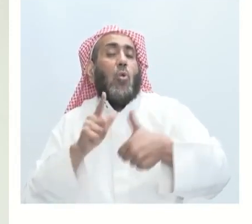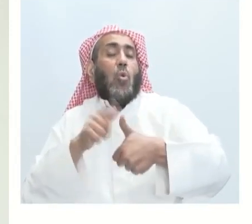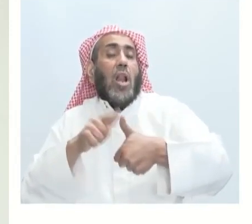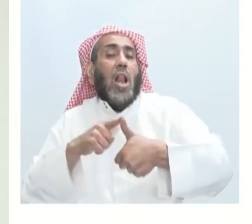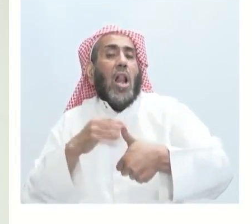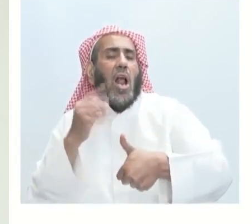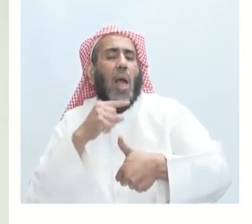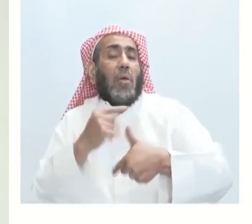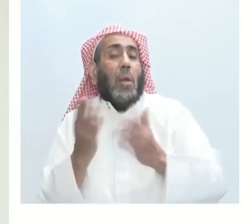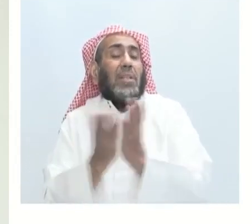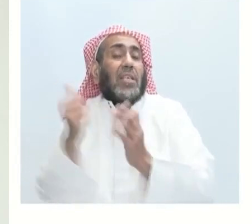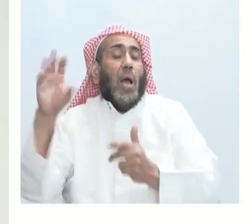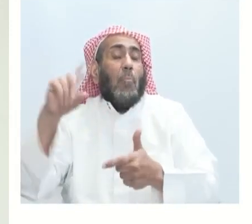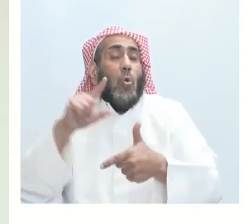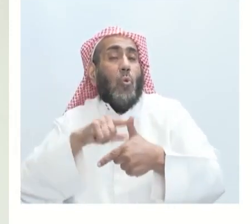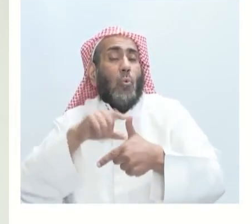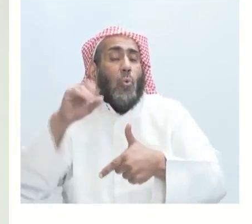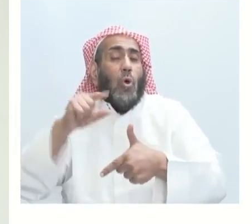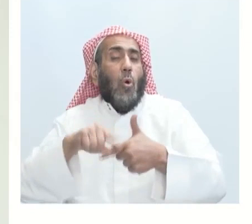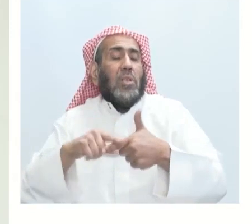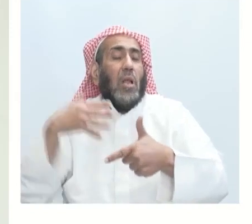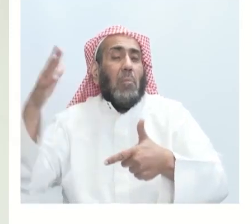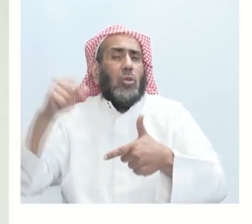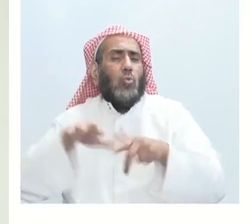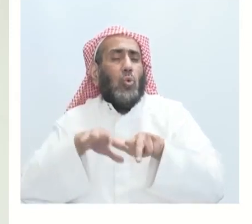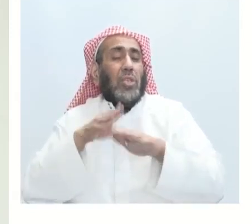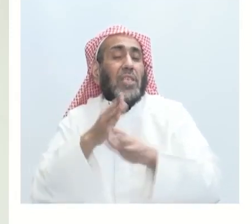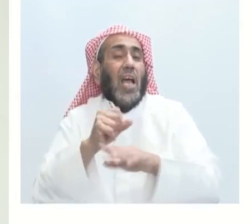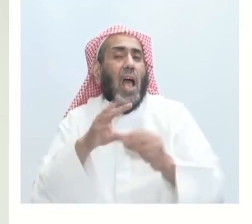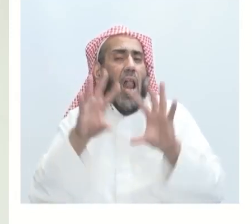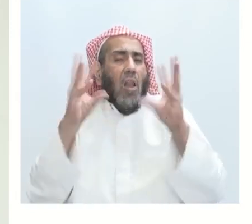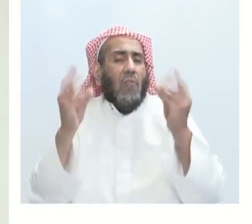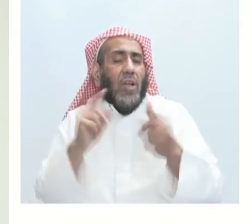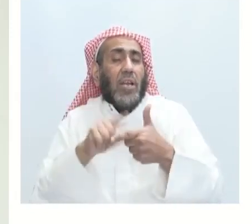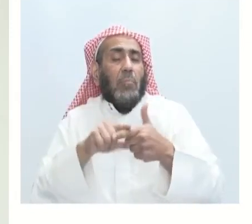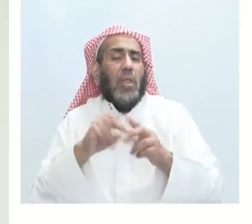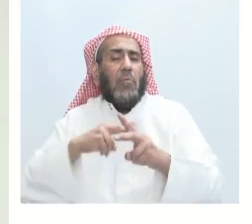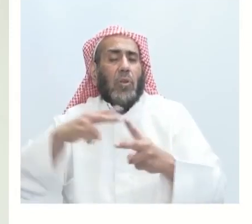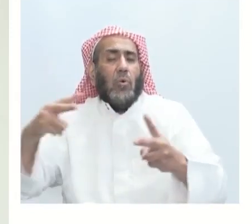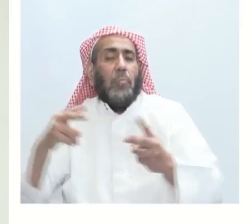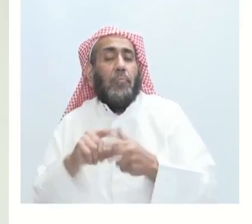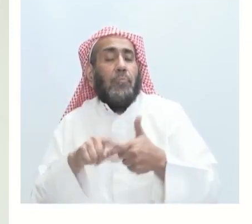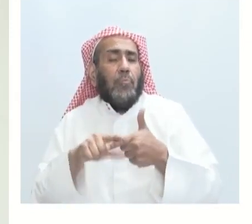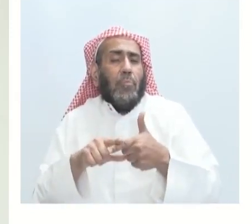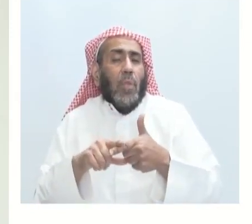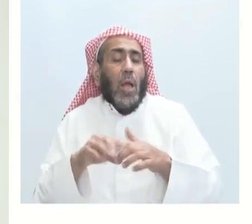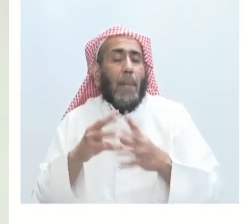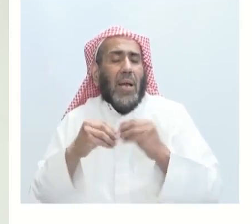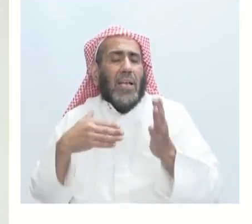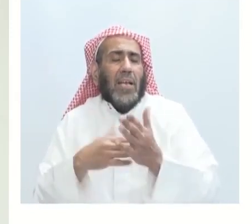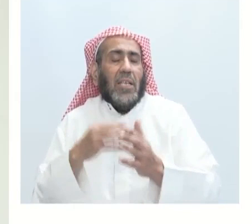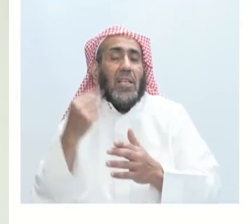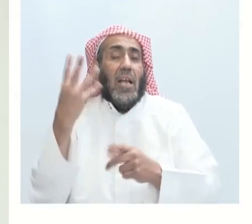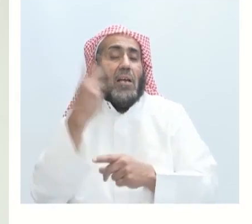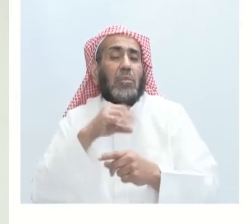الاولى كان من اثار مدرسه ابوللو ومدرسه المهجر شيوع اتجاه الفن للفن ومذاهب فنيه اخرى المرحله الثانيه ظهرت مع نهايات العقد